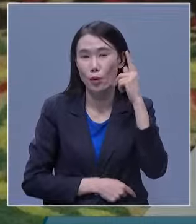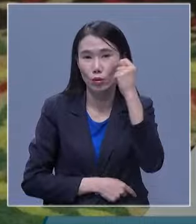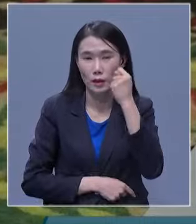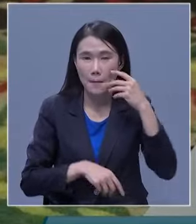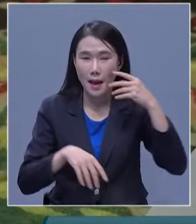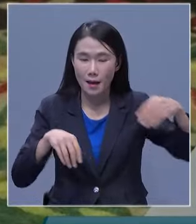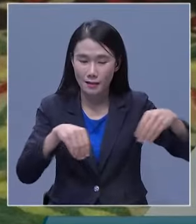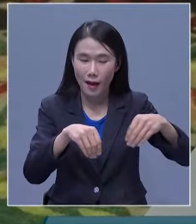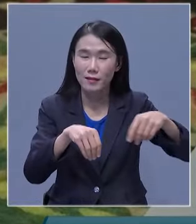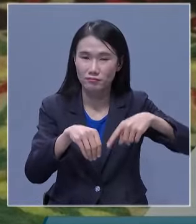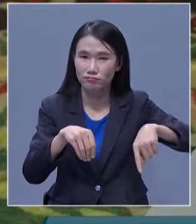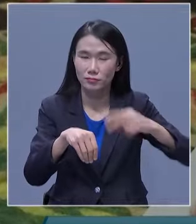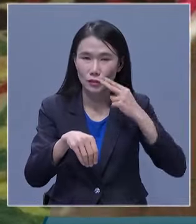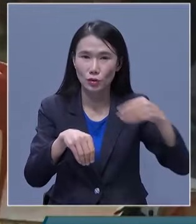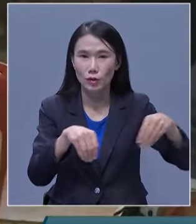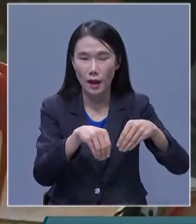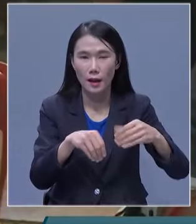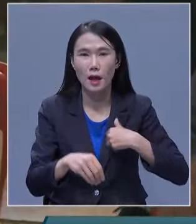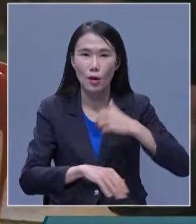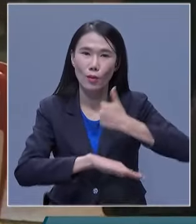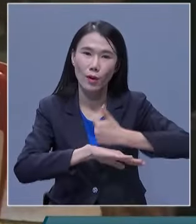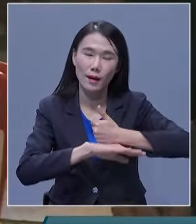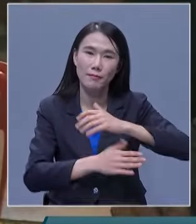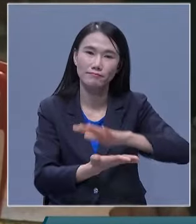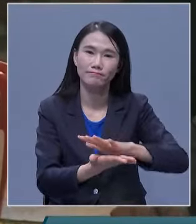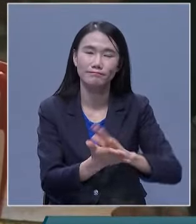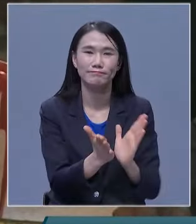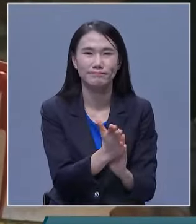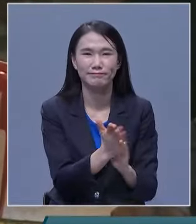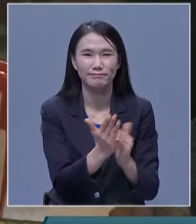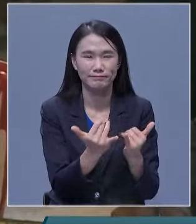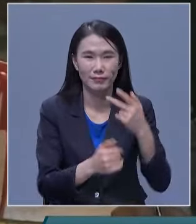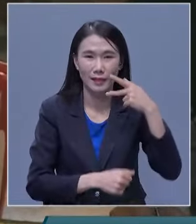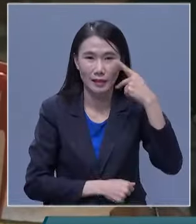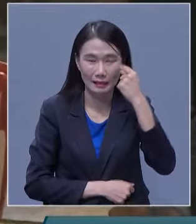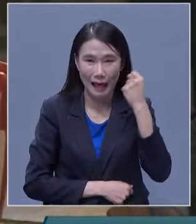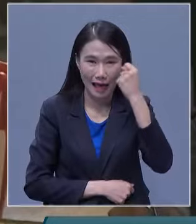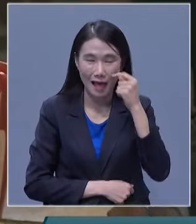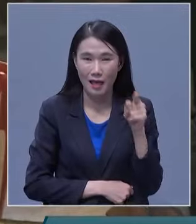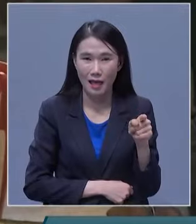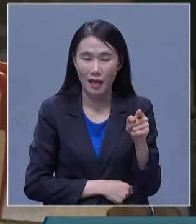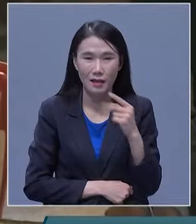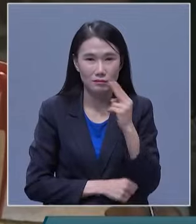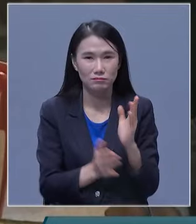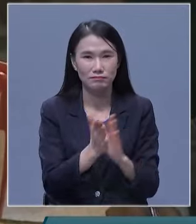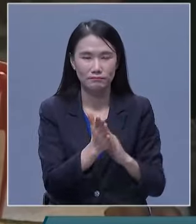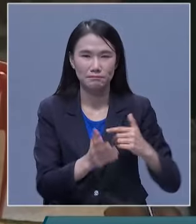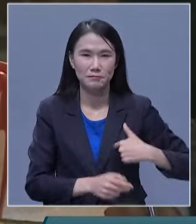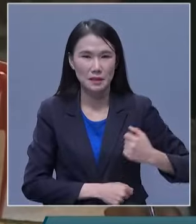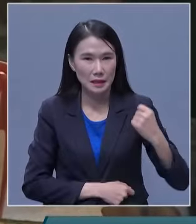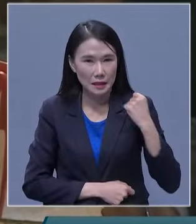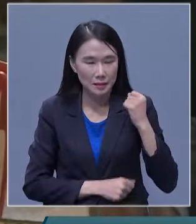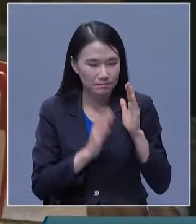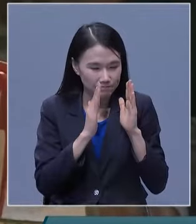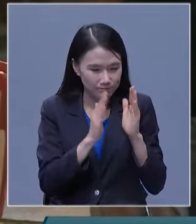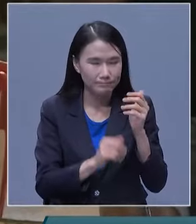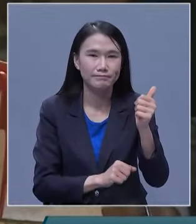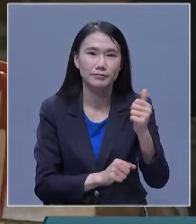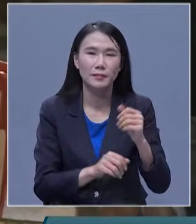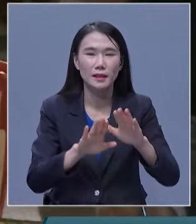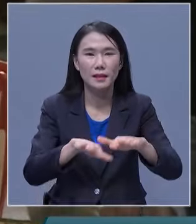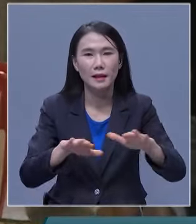ใกล้เรือนเคียงกันแล้วก็ท่านบอกอ้อชื่นชมคุณตาของเด็กด้วยว่ามีความเข้มแข็งมีกำลังใจที่ดีนะคะทำให้เด็ก